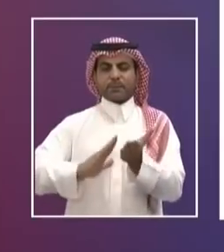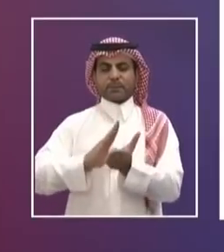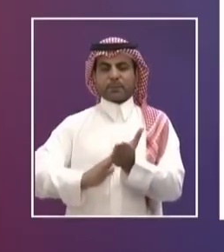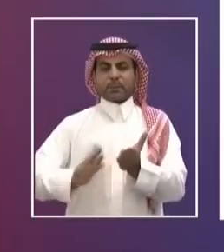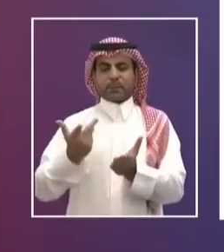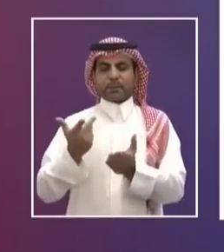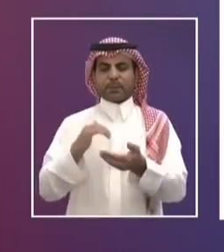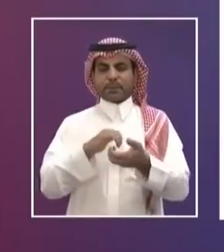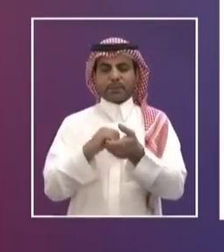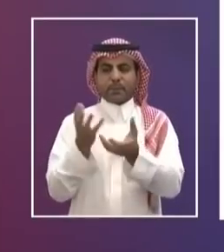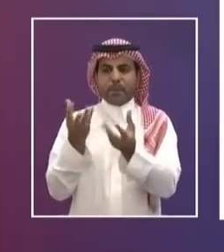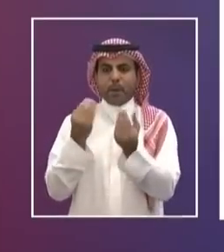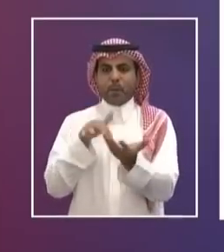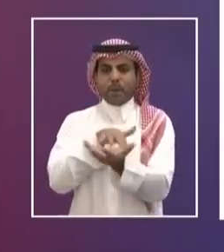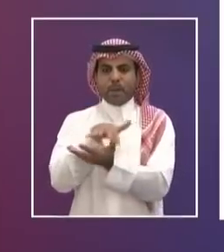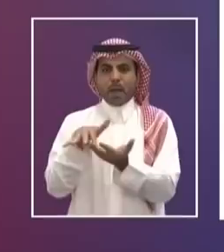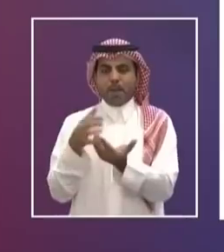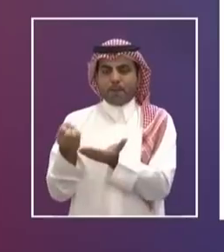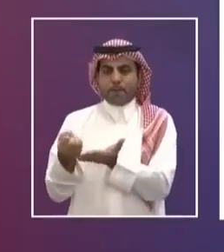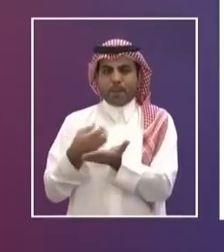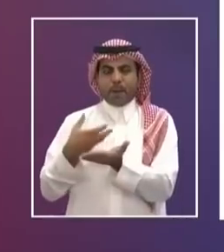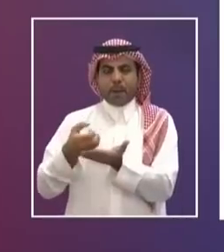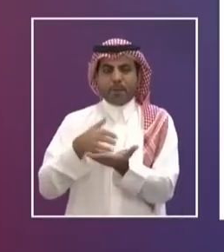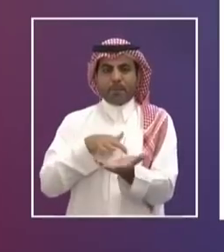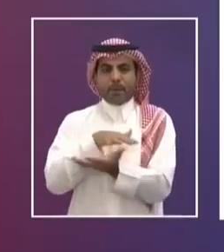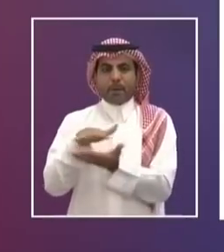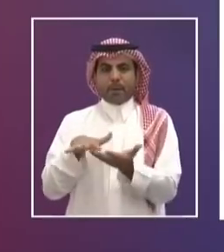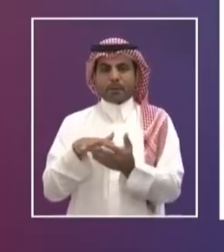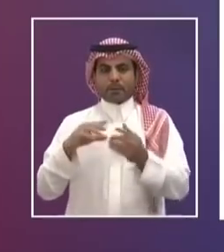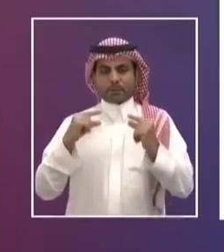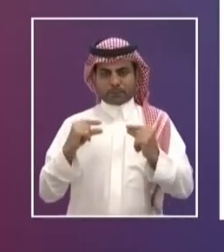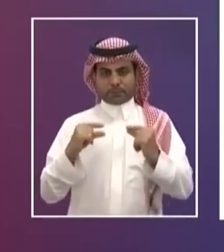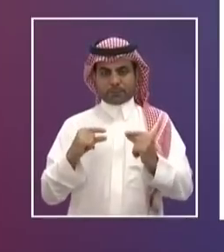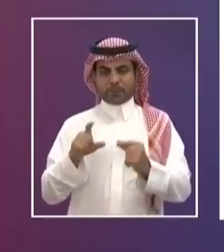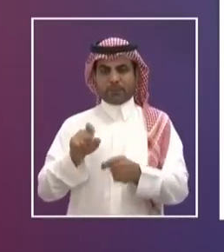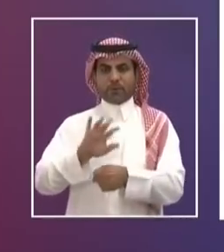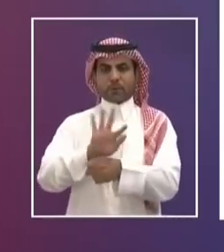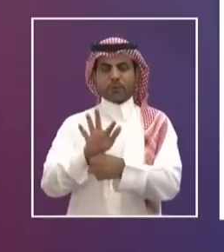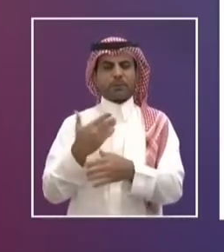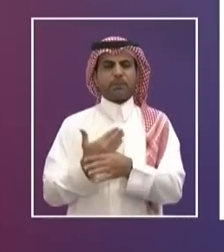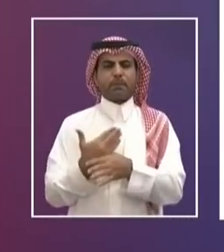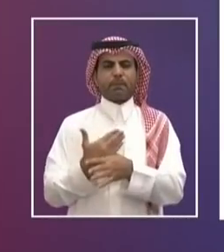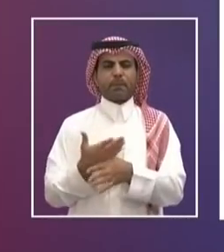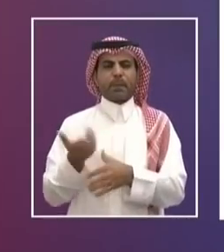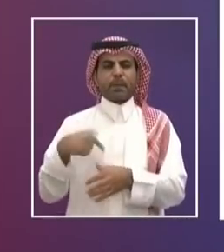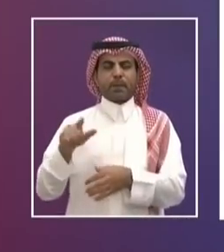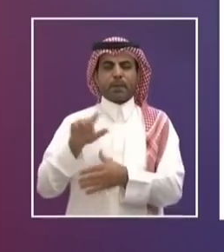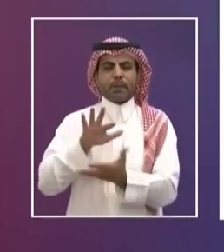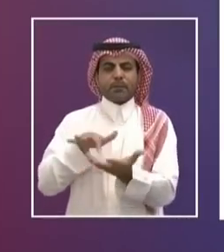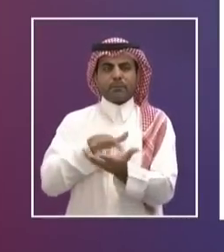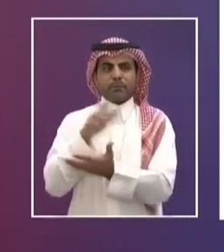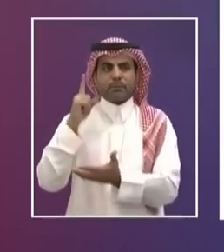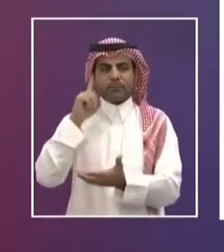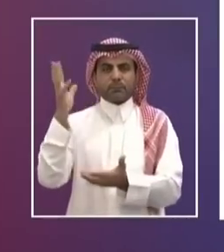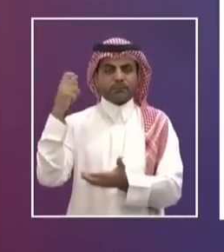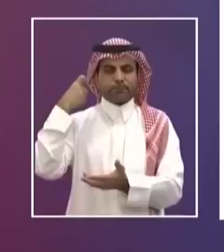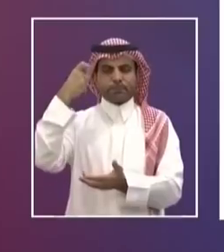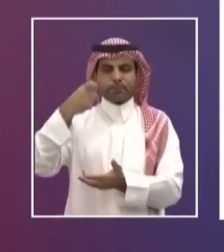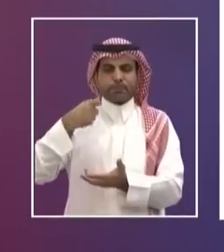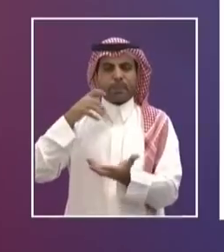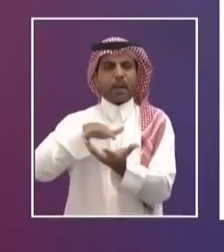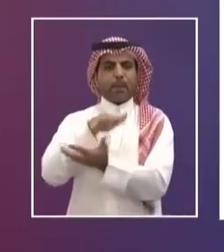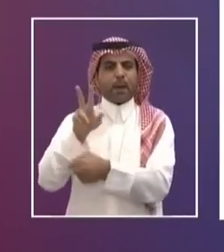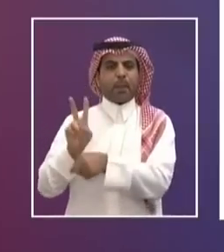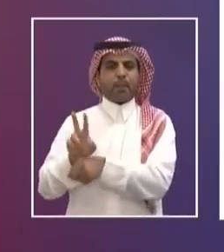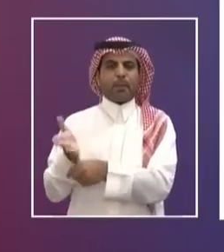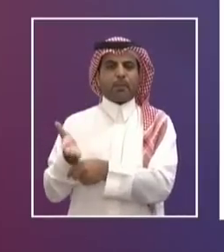استقاء المعلومات التي يأخذون منها معلومات عن كورونا، لأنها ممكن تثير قلقهم بشكل أكبر.